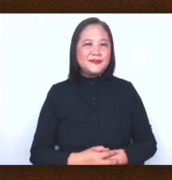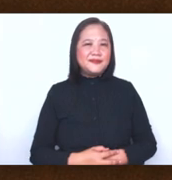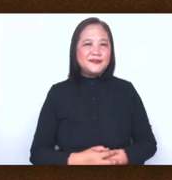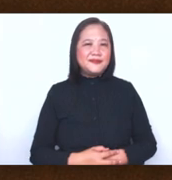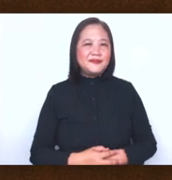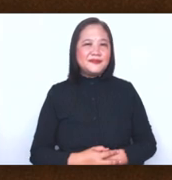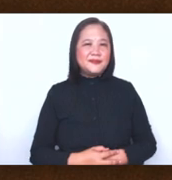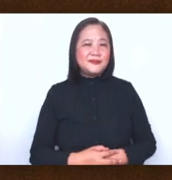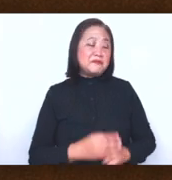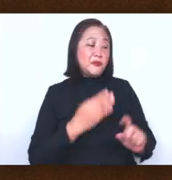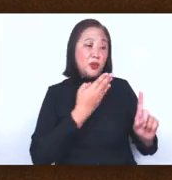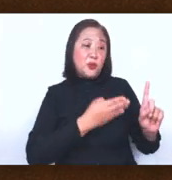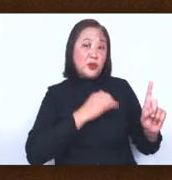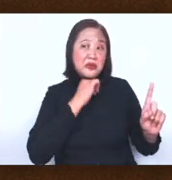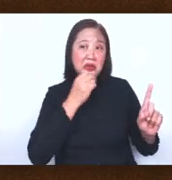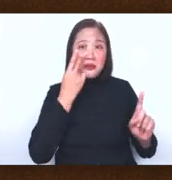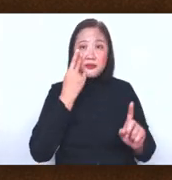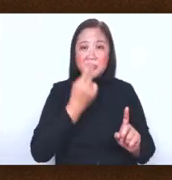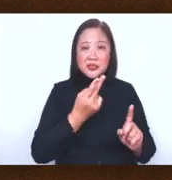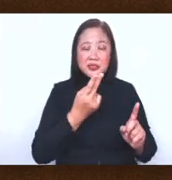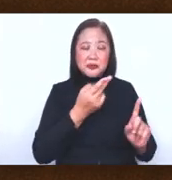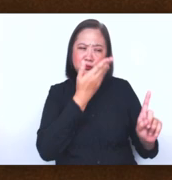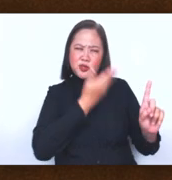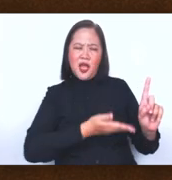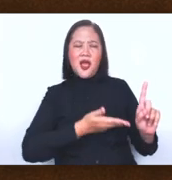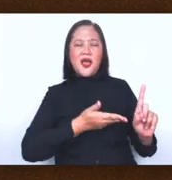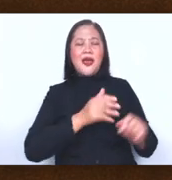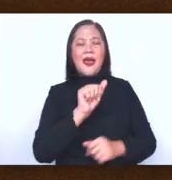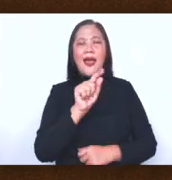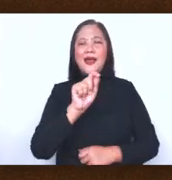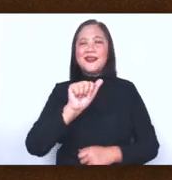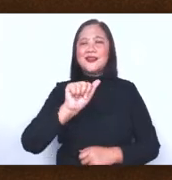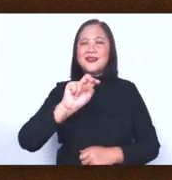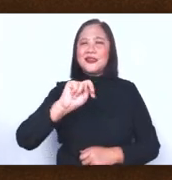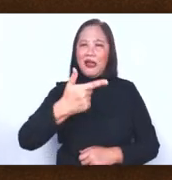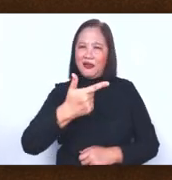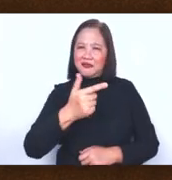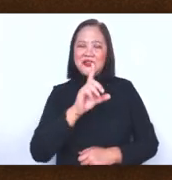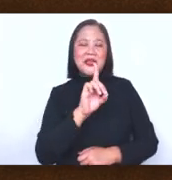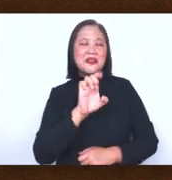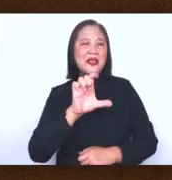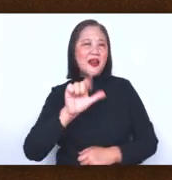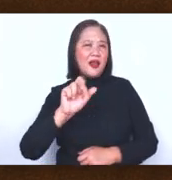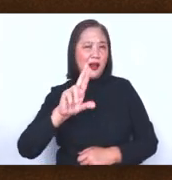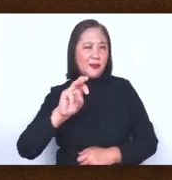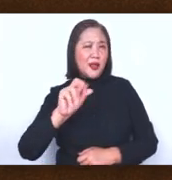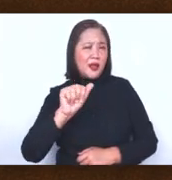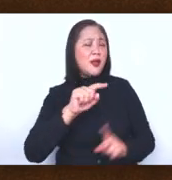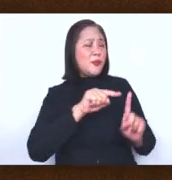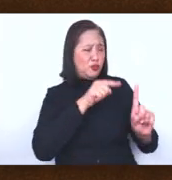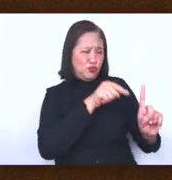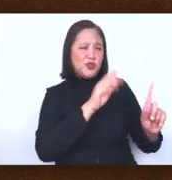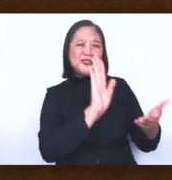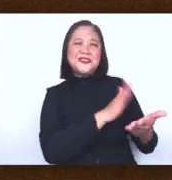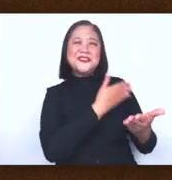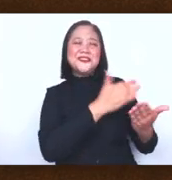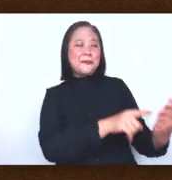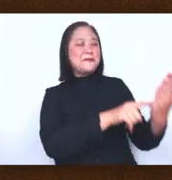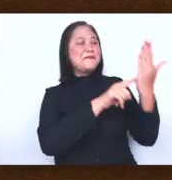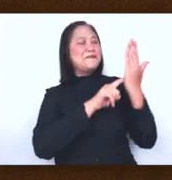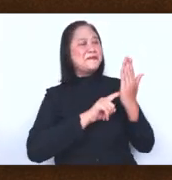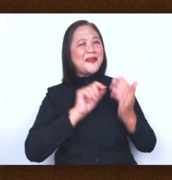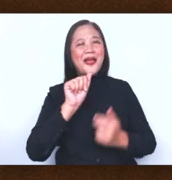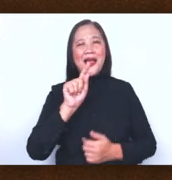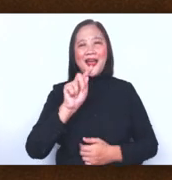Hindi ka nga makikita ng madla bilang Atang De La Rama. Nakakanta ka naman sa harap mismo ni